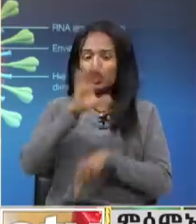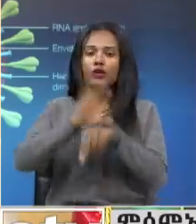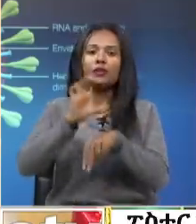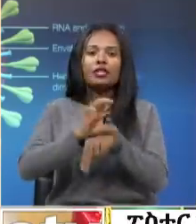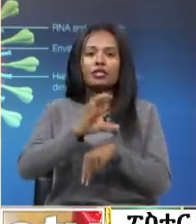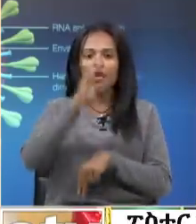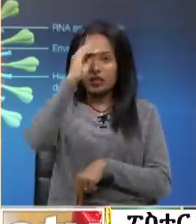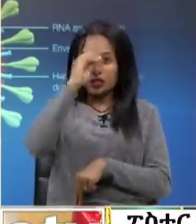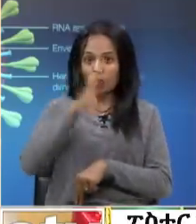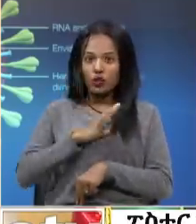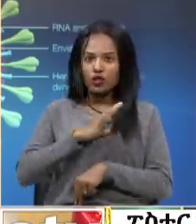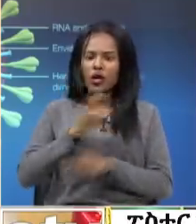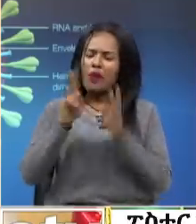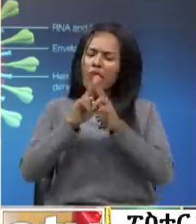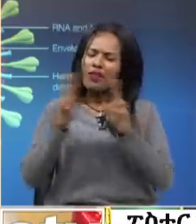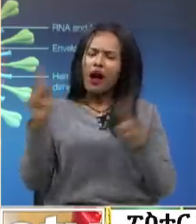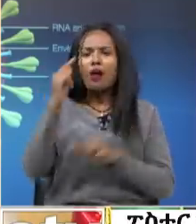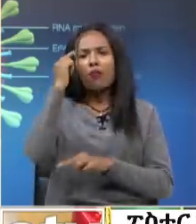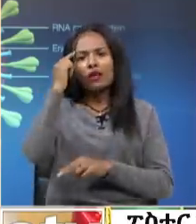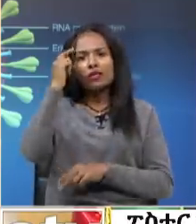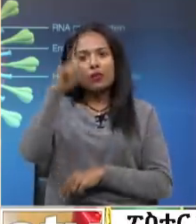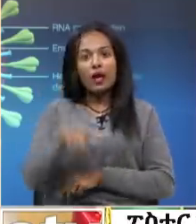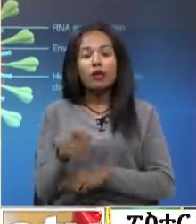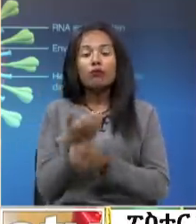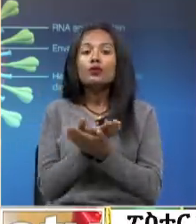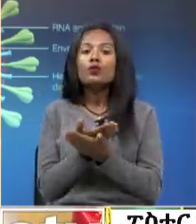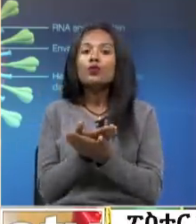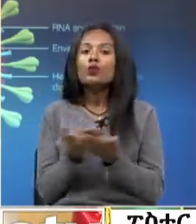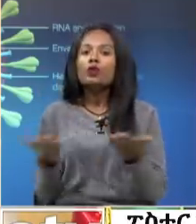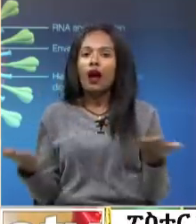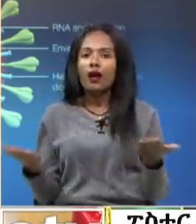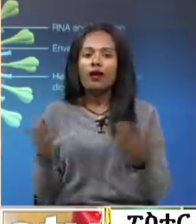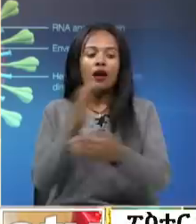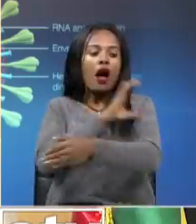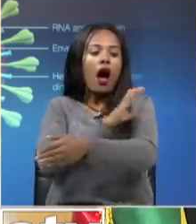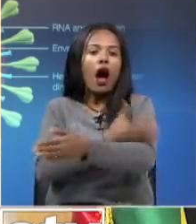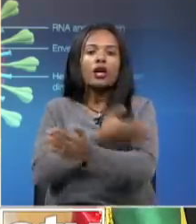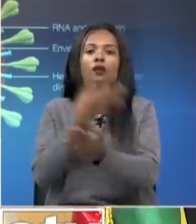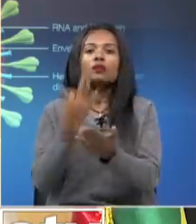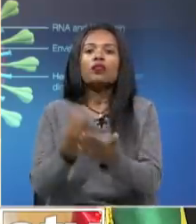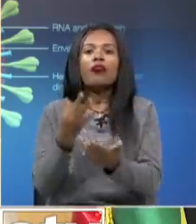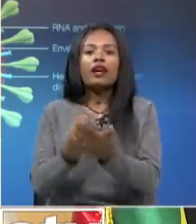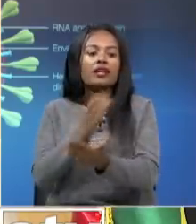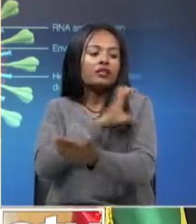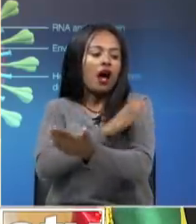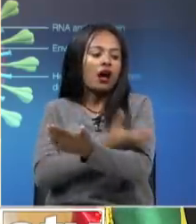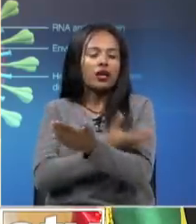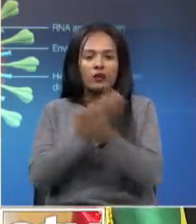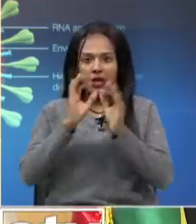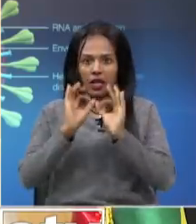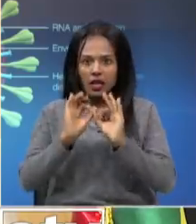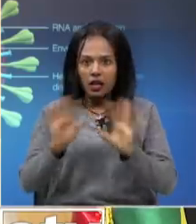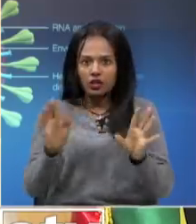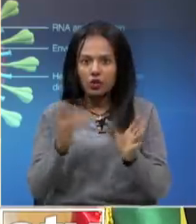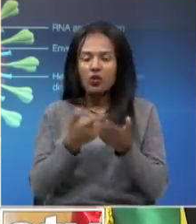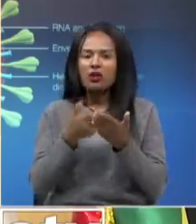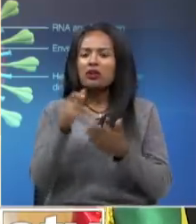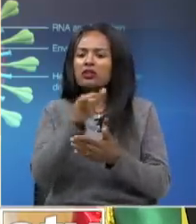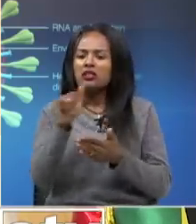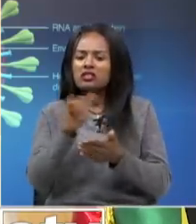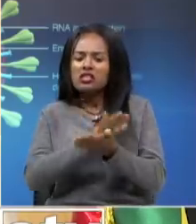ሰዎች በጣም ማሰብ ያለብን ጉዳይ አቅም የፋይናንስ አቅም ይሌላቸው እነዚህን